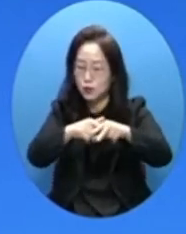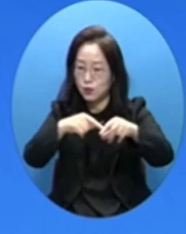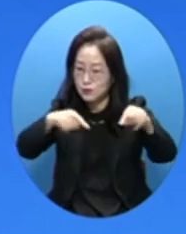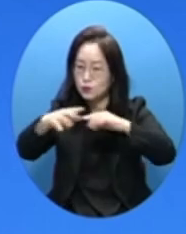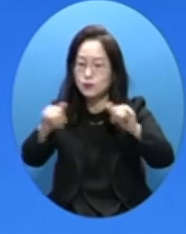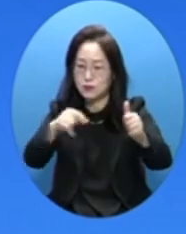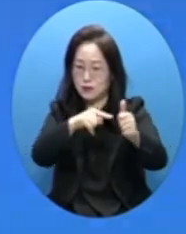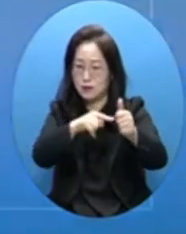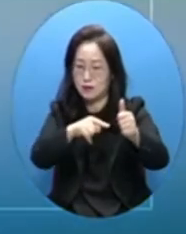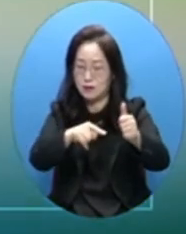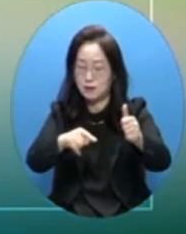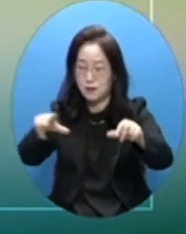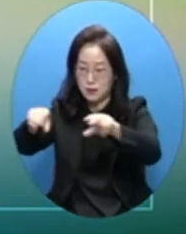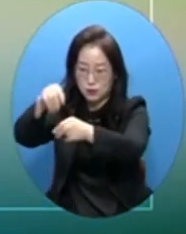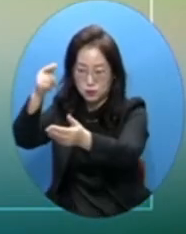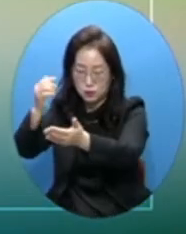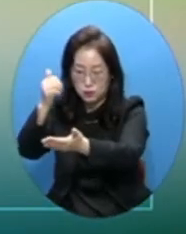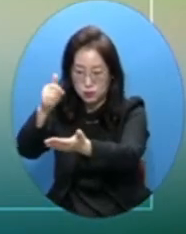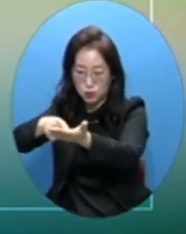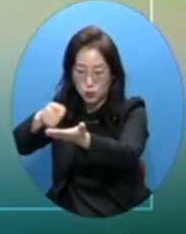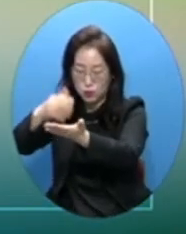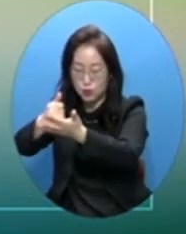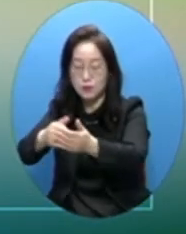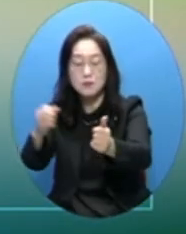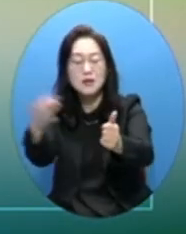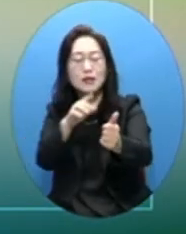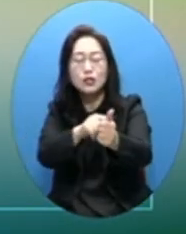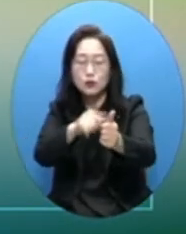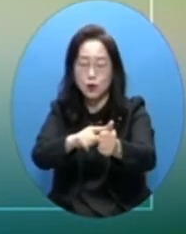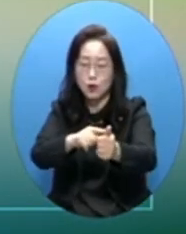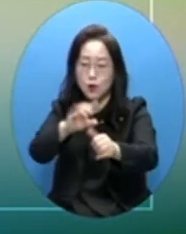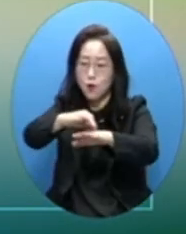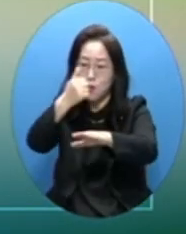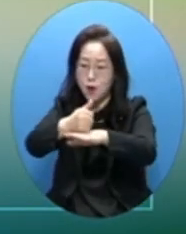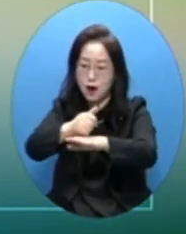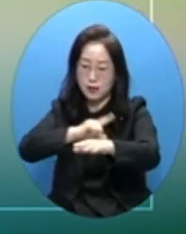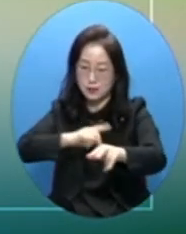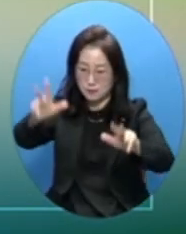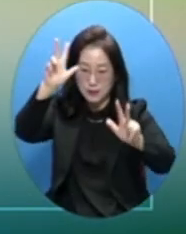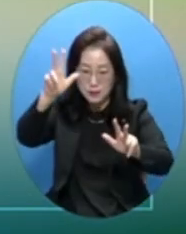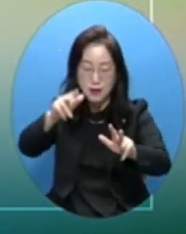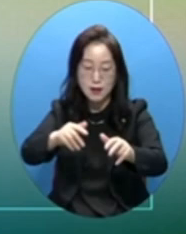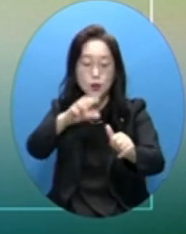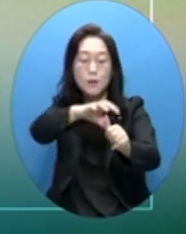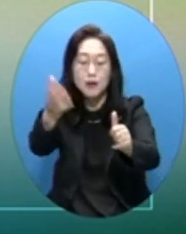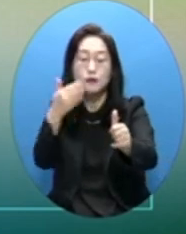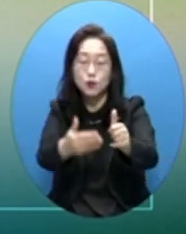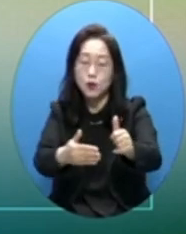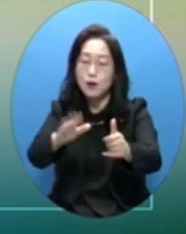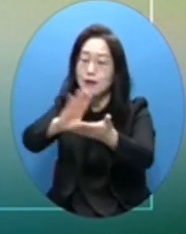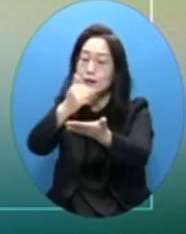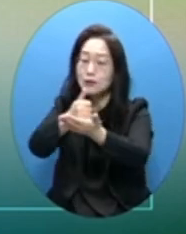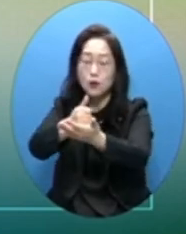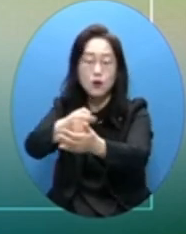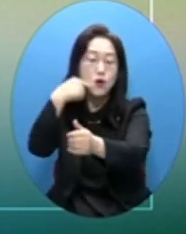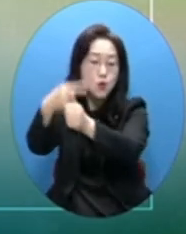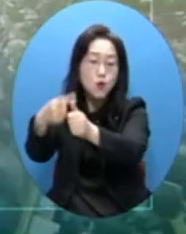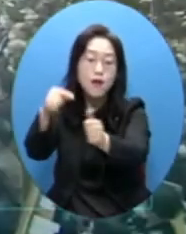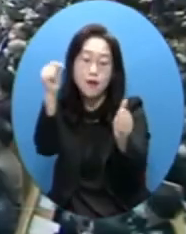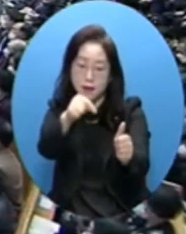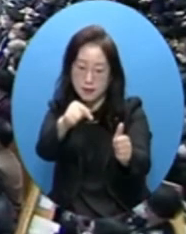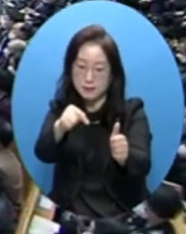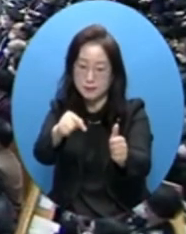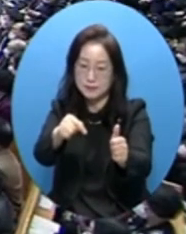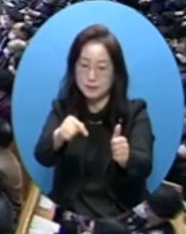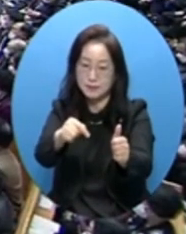같이 말했습니다. 황제의 이름으로 맹세하라. 그러면 내가 너를 석방할 것이다. 그리스도를 욕하라. 말을 했습니다. 이때